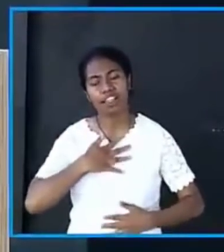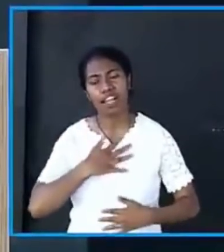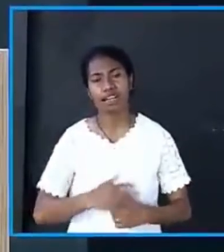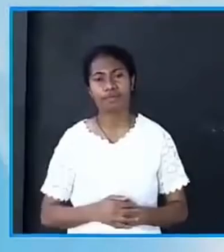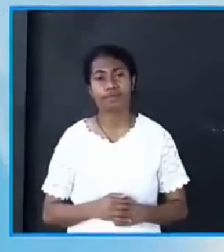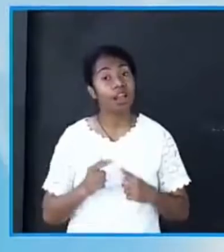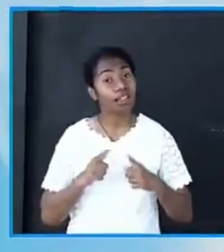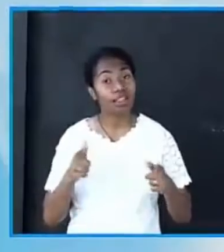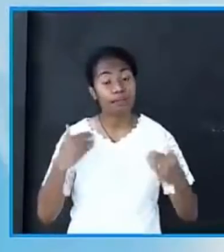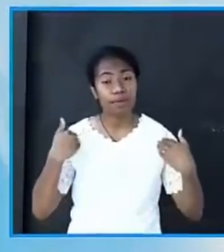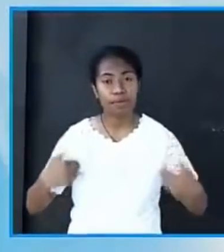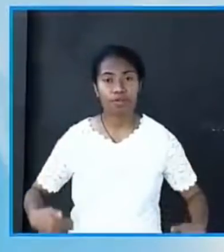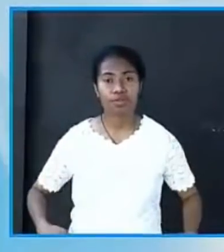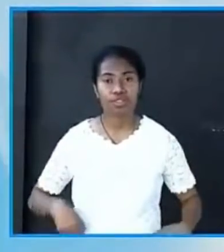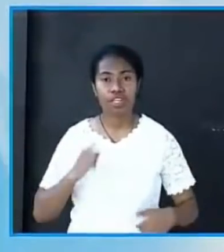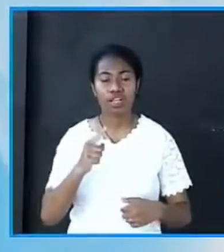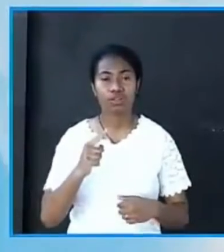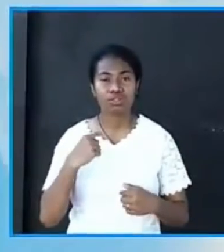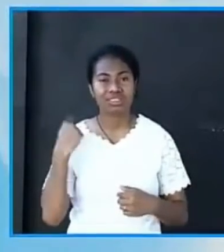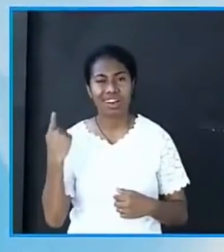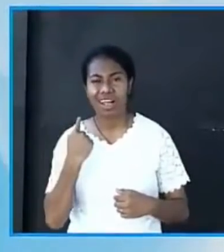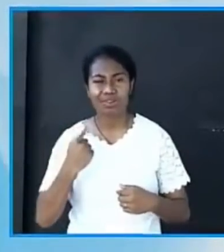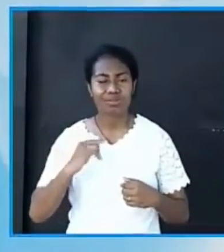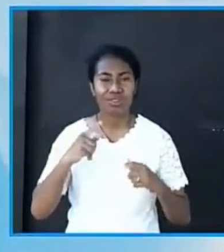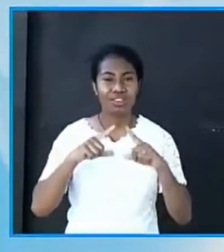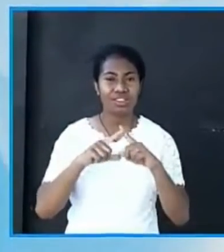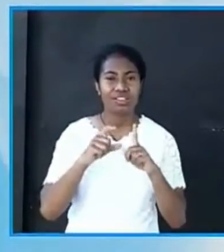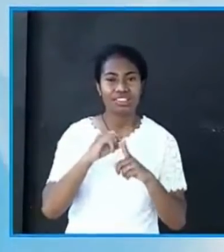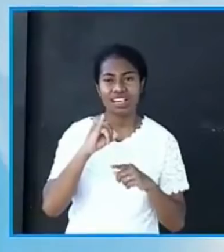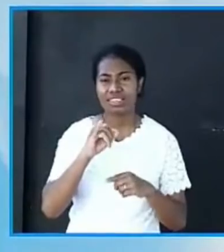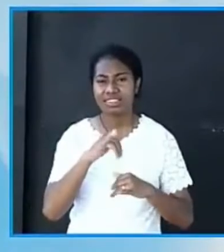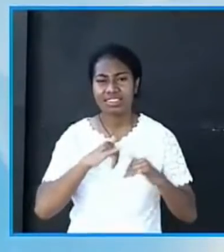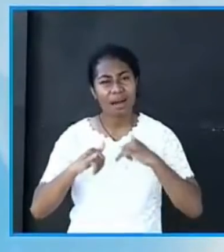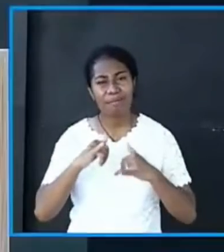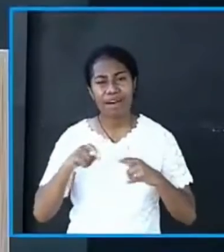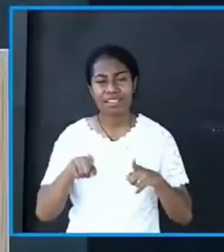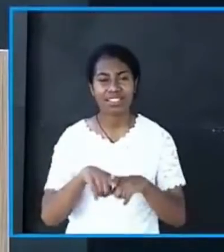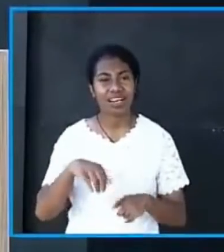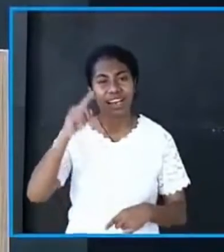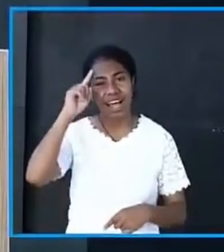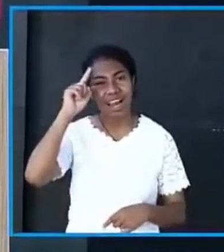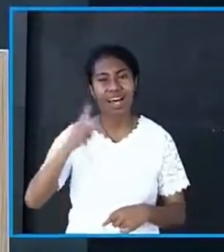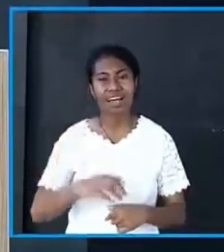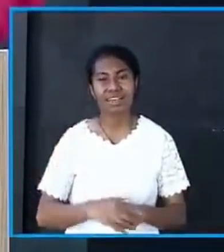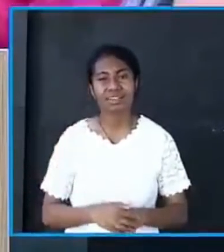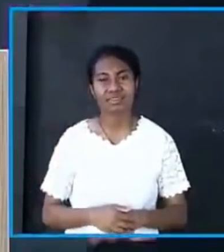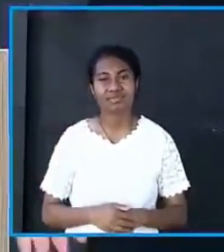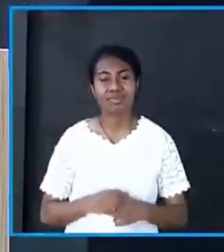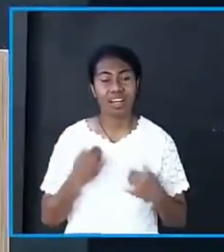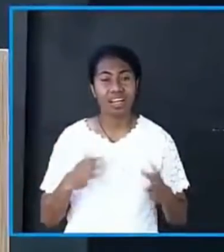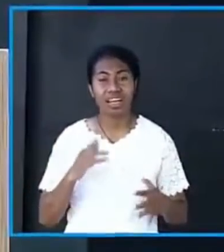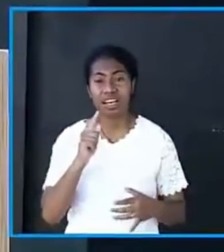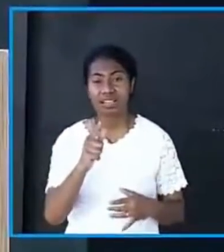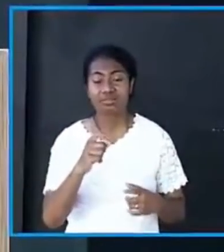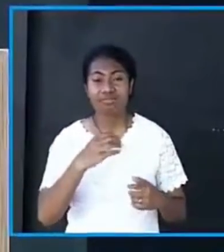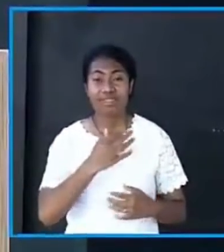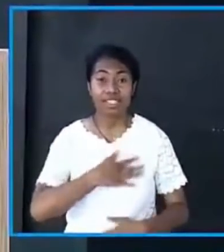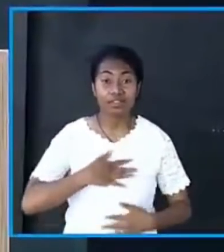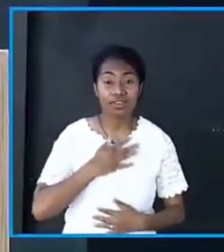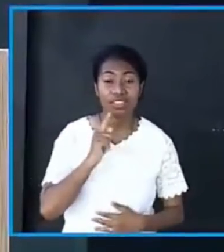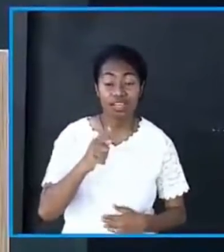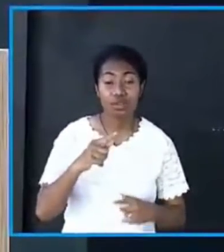manusia lalu menjadi sangat mirip dengan Allah karena ada sifat Allah kalau anda memasukkan sifatnya